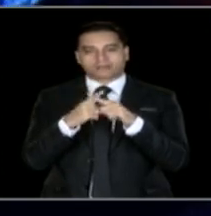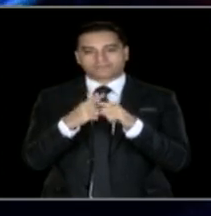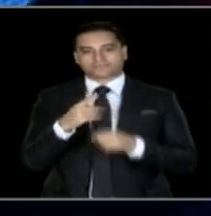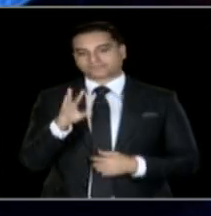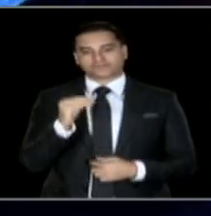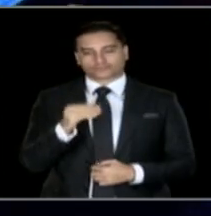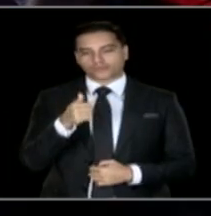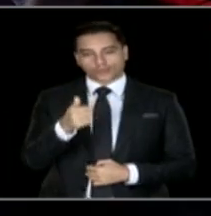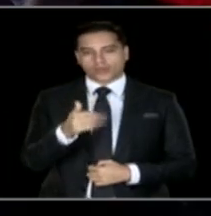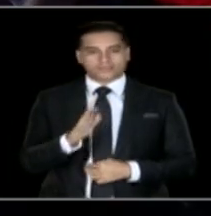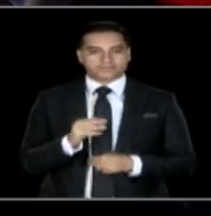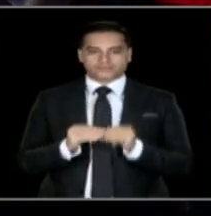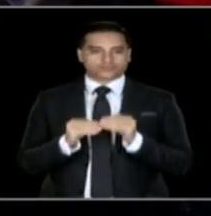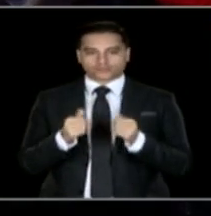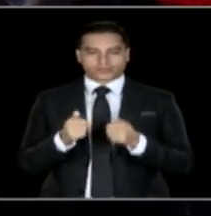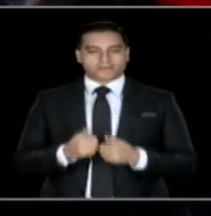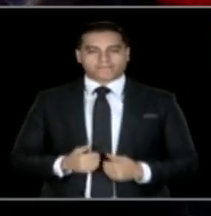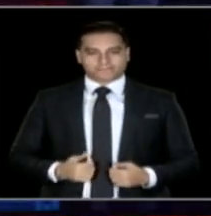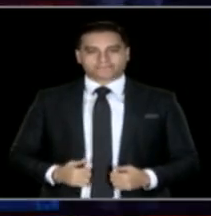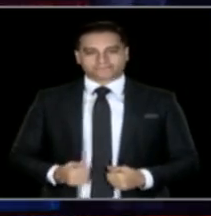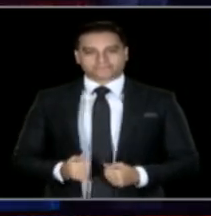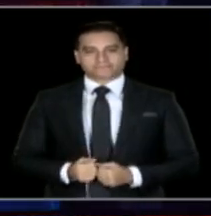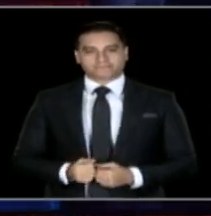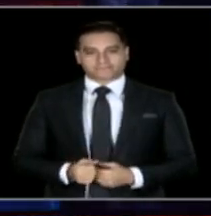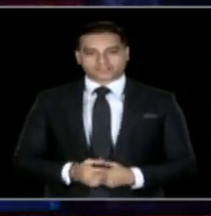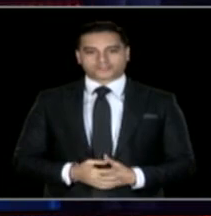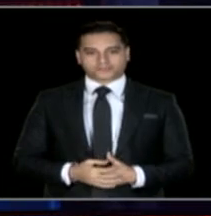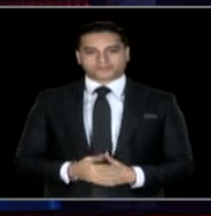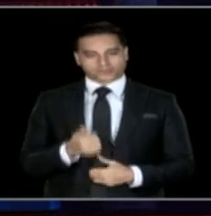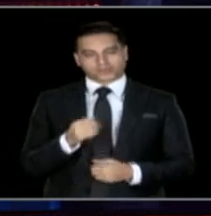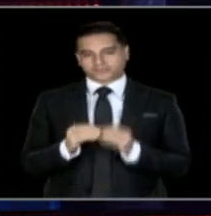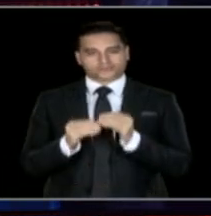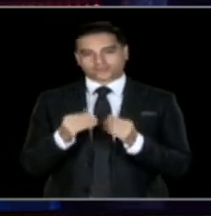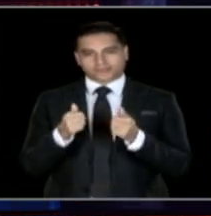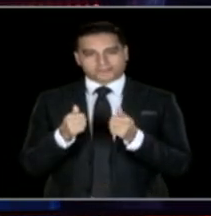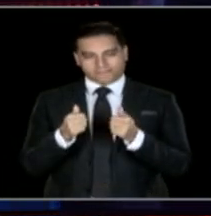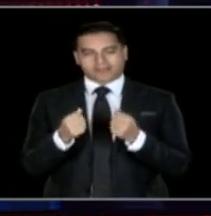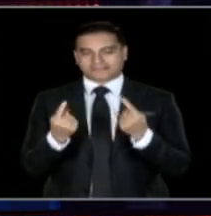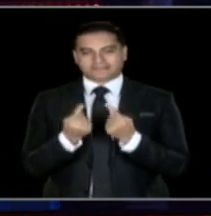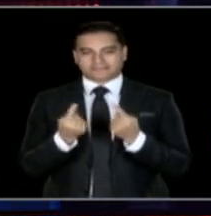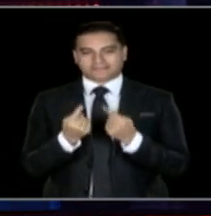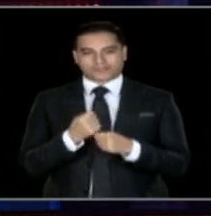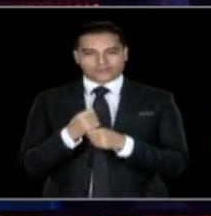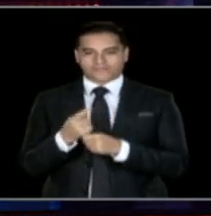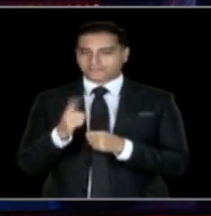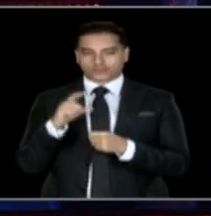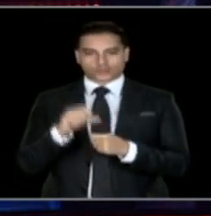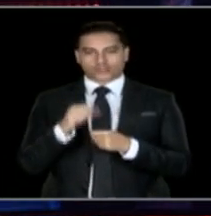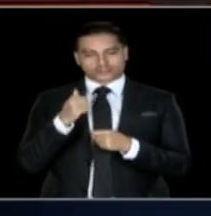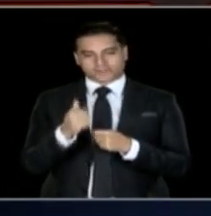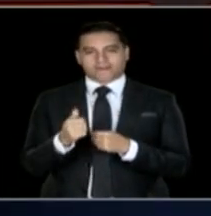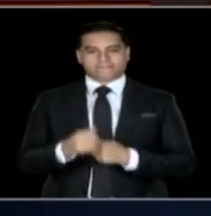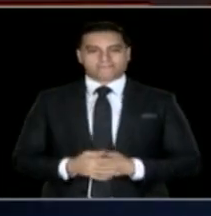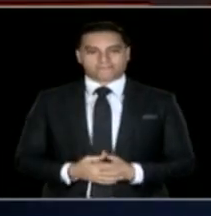كويس، برافو عليك. كويس كويس. معلش معلش، اتفضلي. مش وحش مش